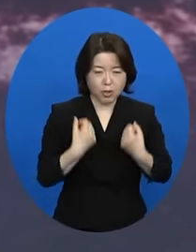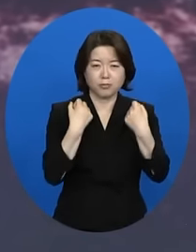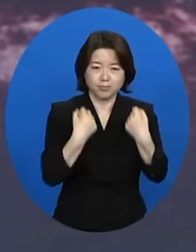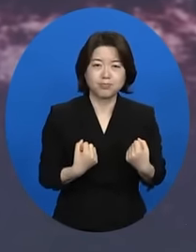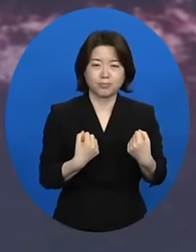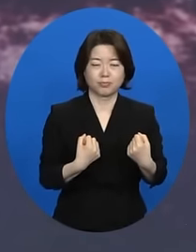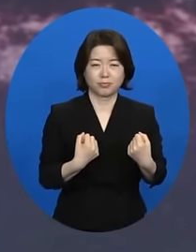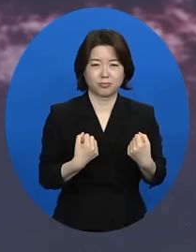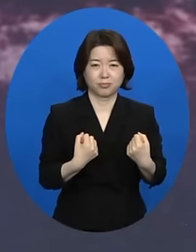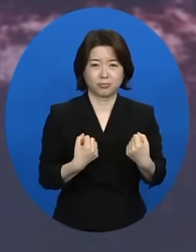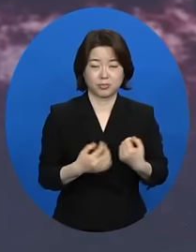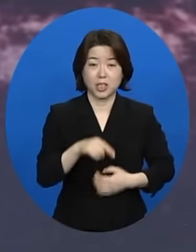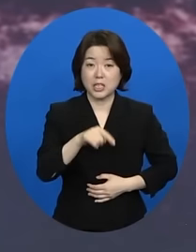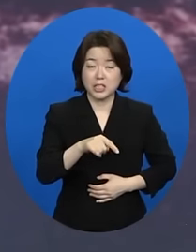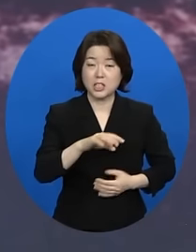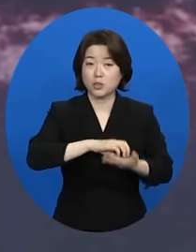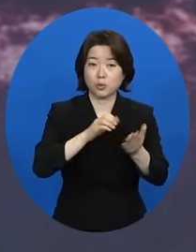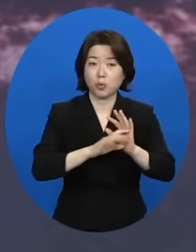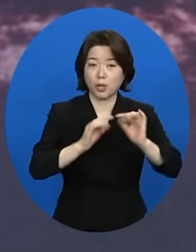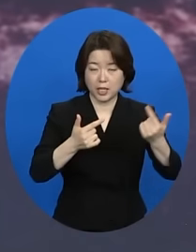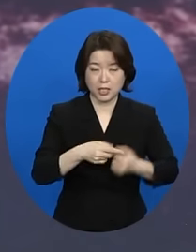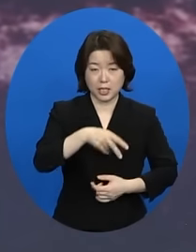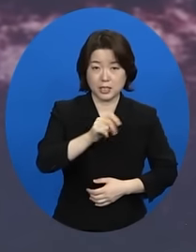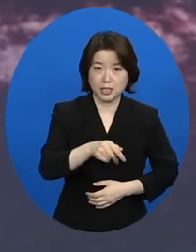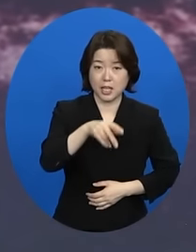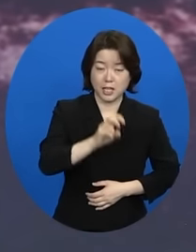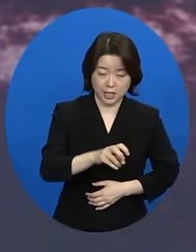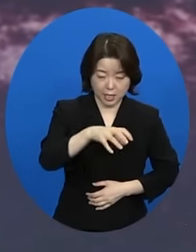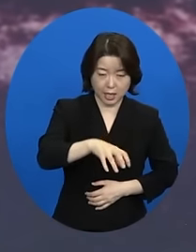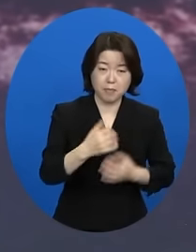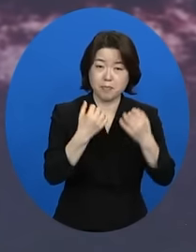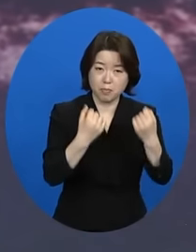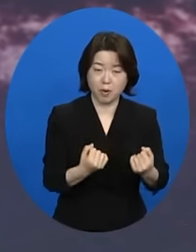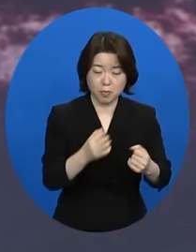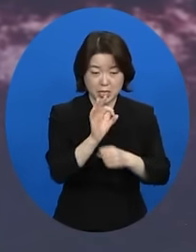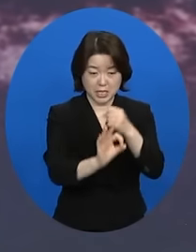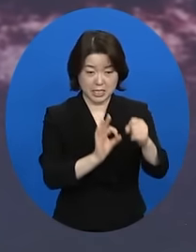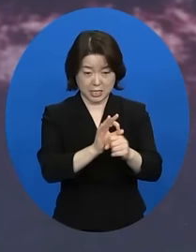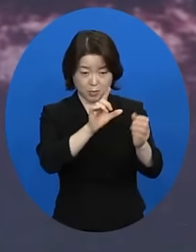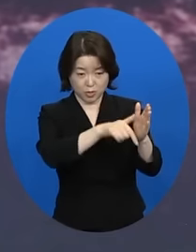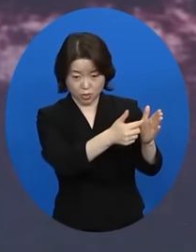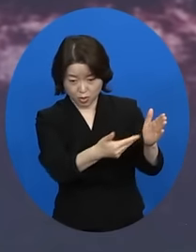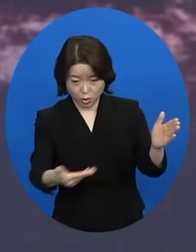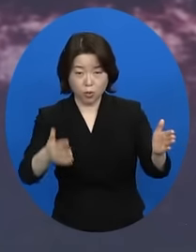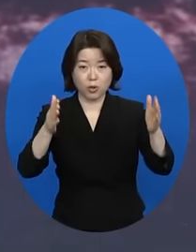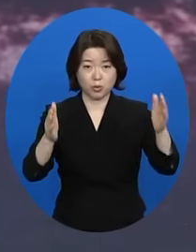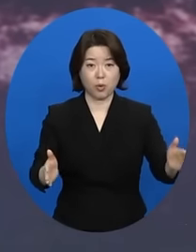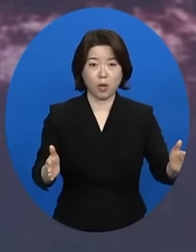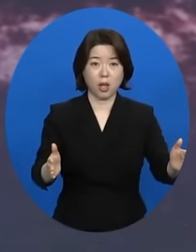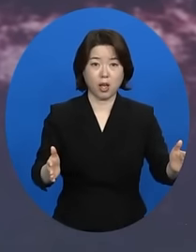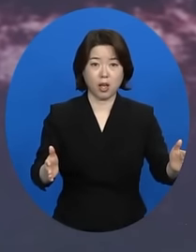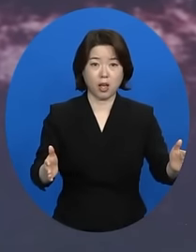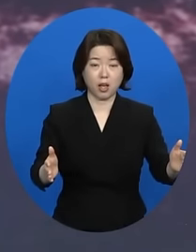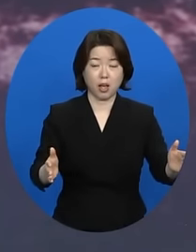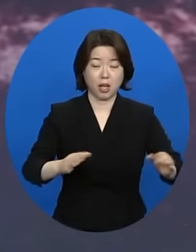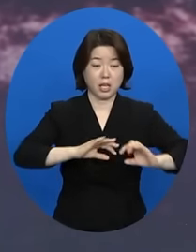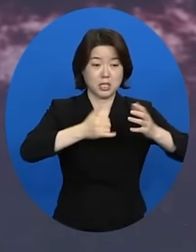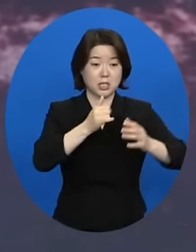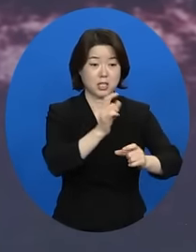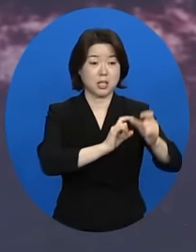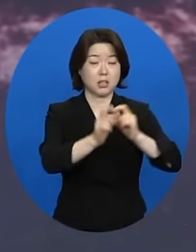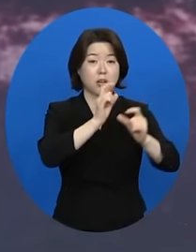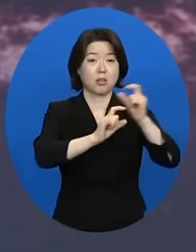주저앉고 말았습니다. 그 정도가 아니고 세김에 머물러서 오히려 그 10년의 세월 동안 오히려 세상을 점점